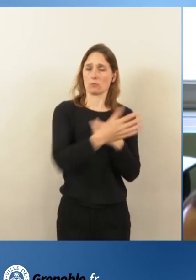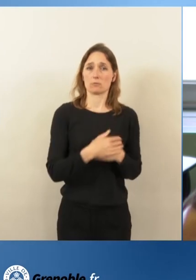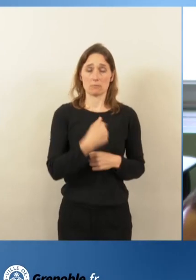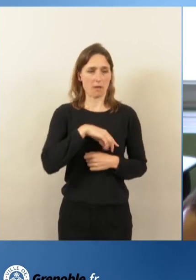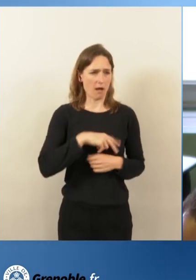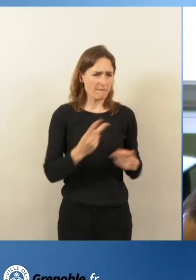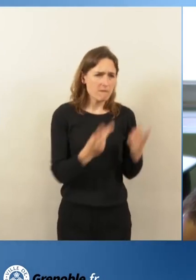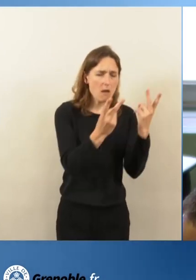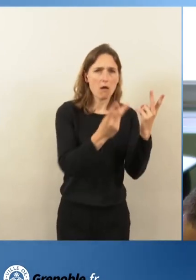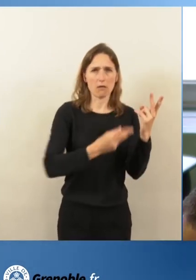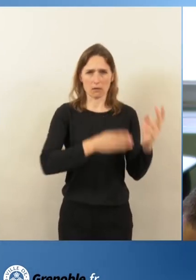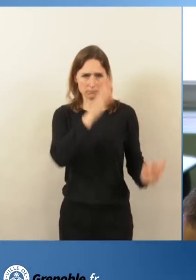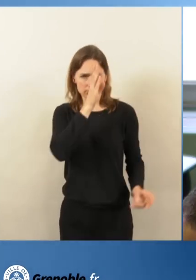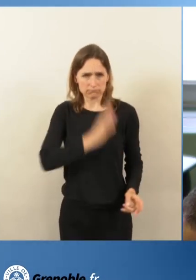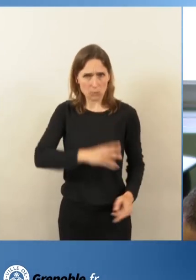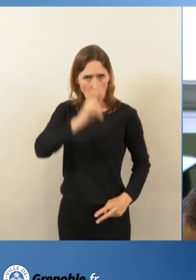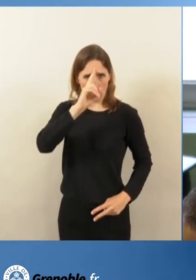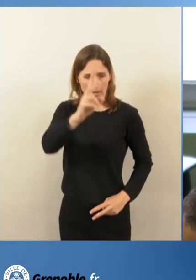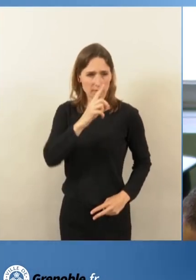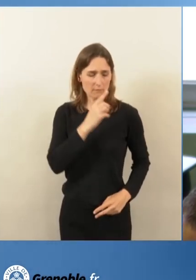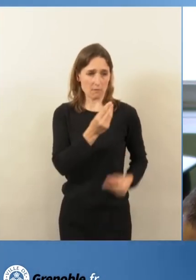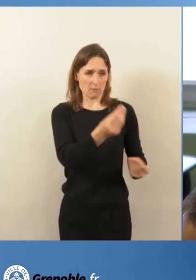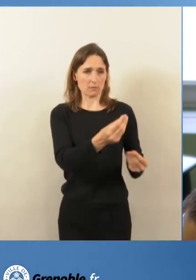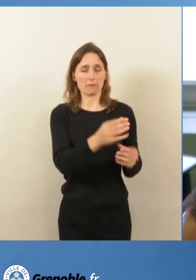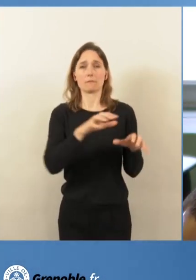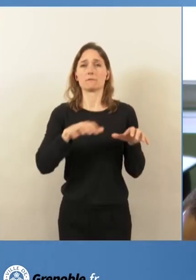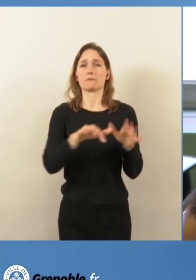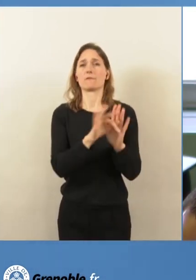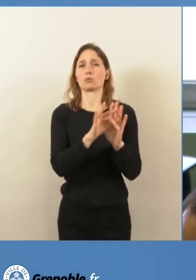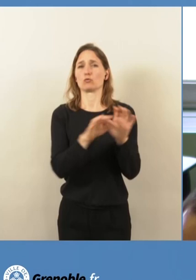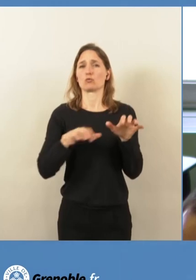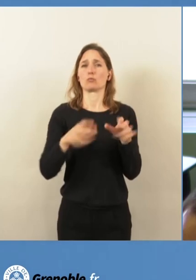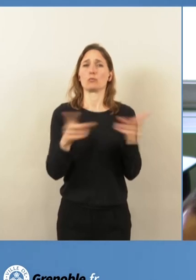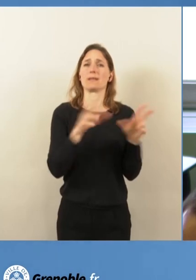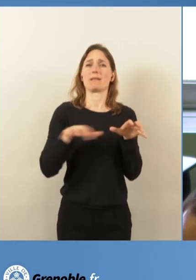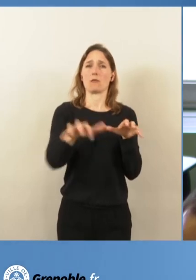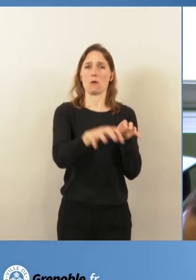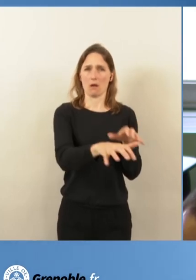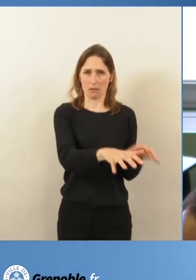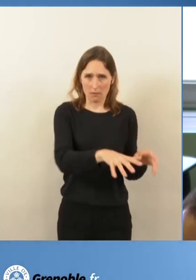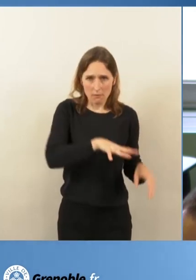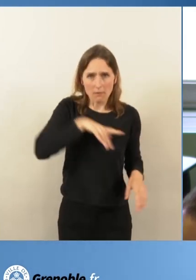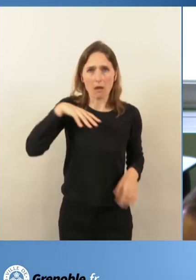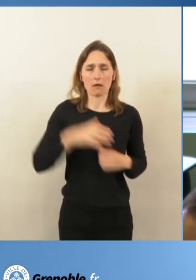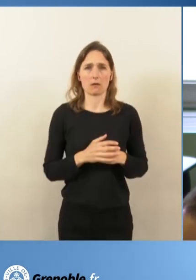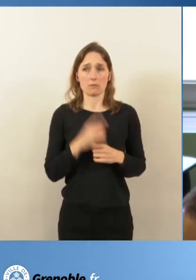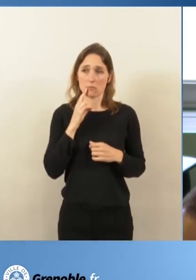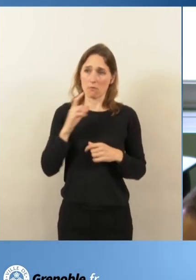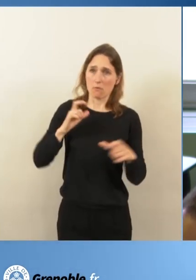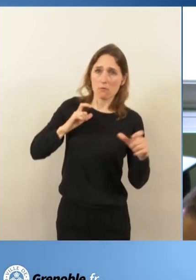vous faites la fierté de la fonction publique territoriale pour les amis collègues élus